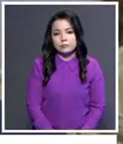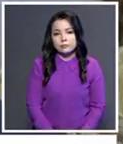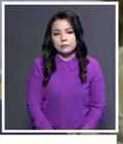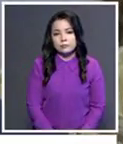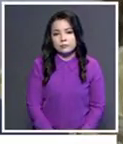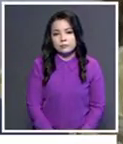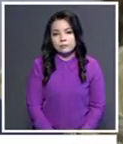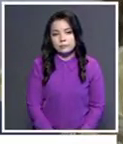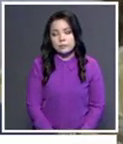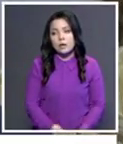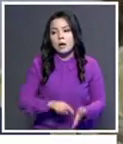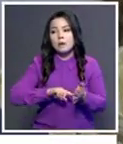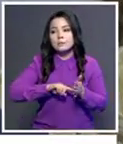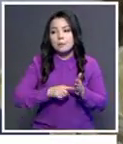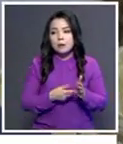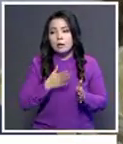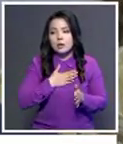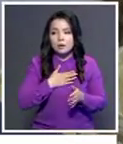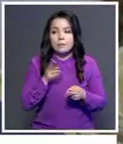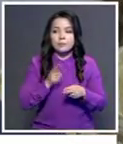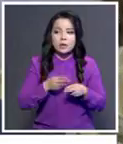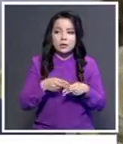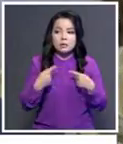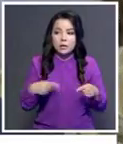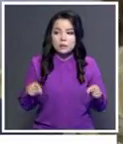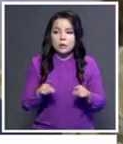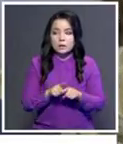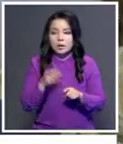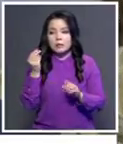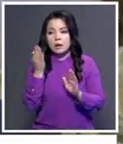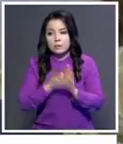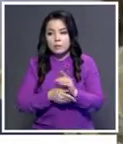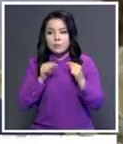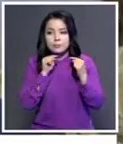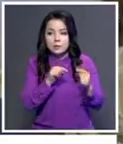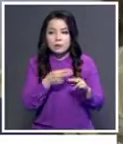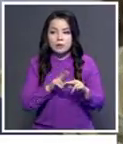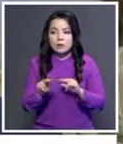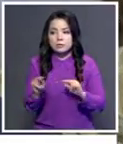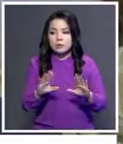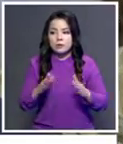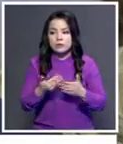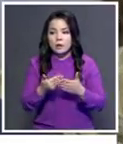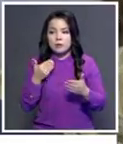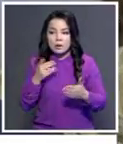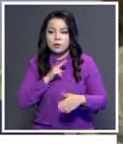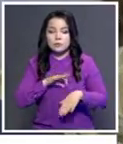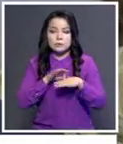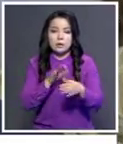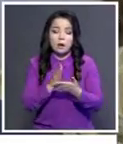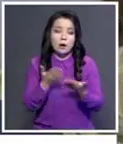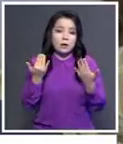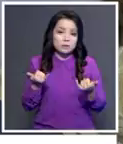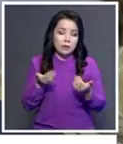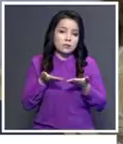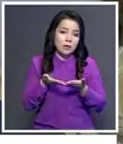барьеров. Мақсат әкімшілік кедергілерді жою, сыбайлас жемқорлық әрекеттерін болдырмау, апатты жағдайлардың алдын алу. Ең бастысы